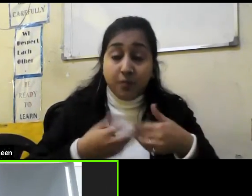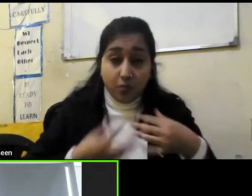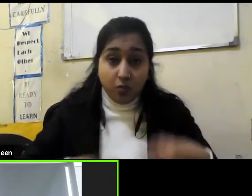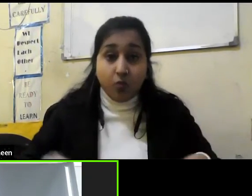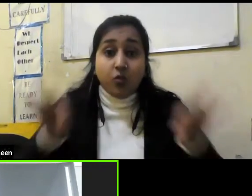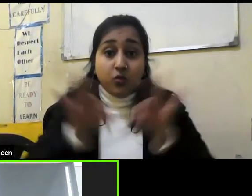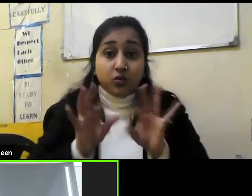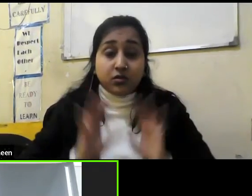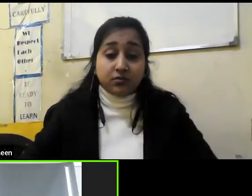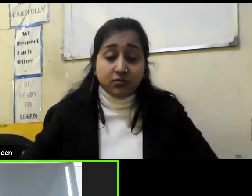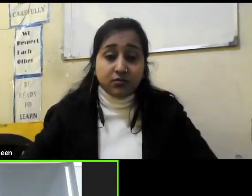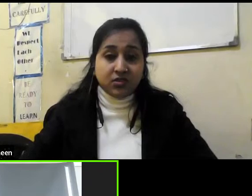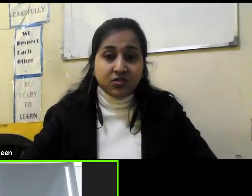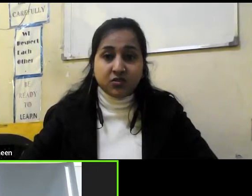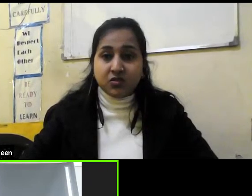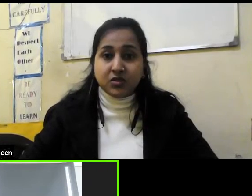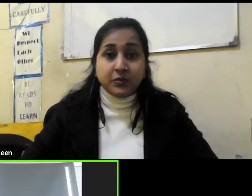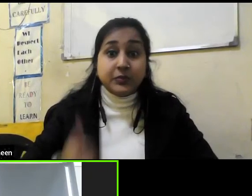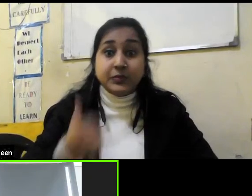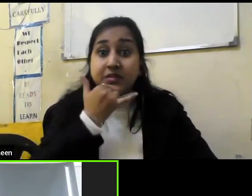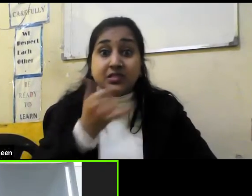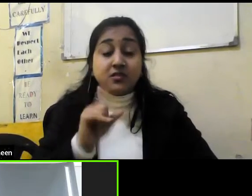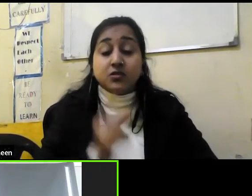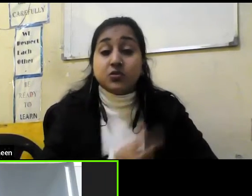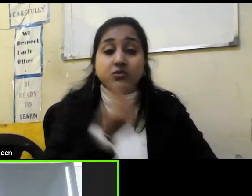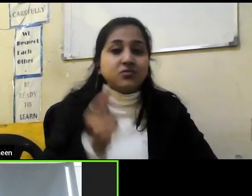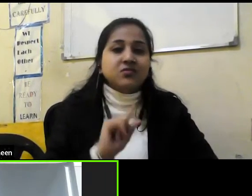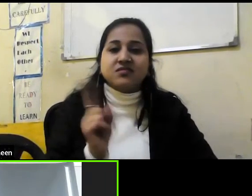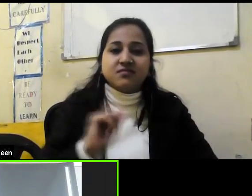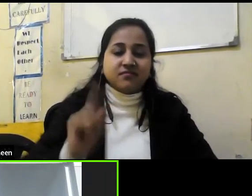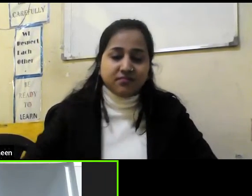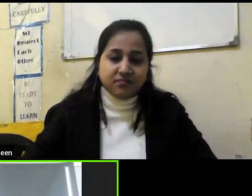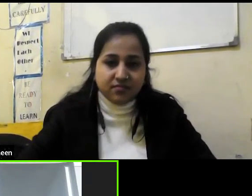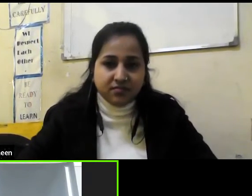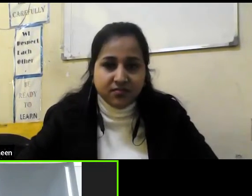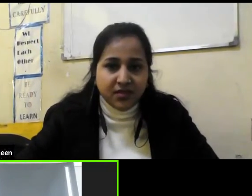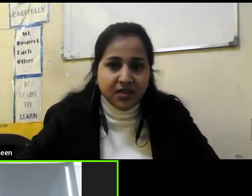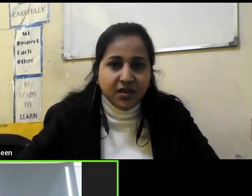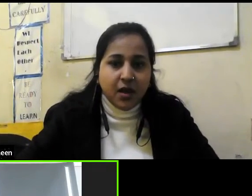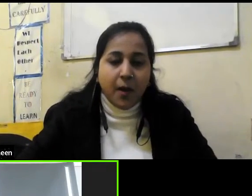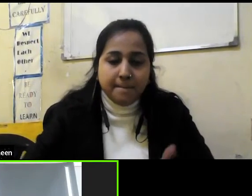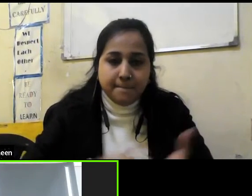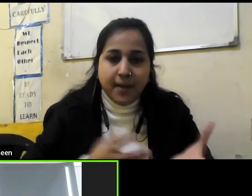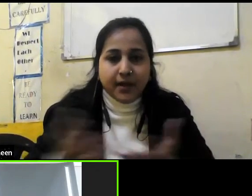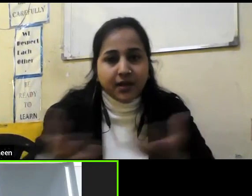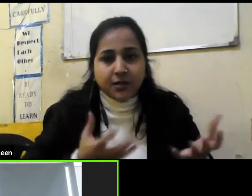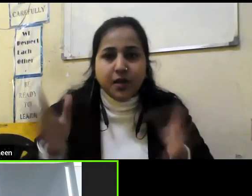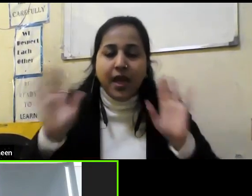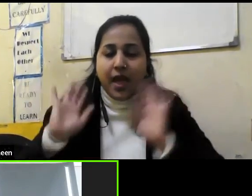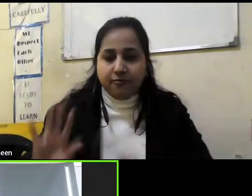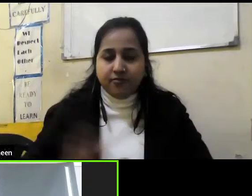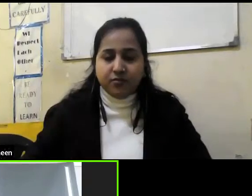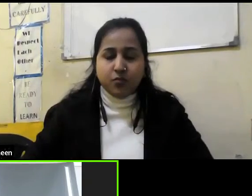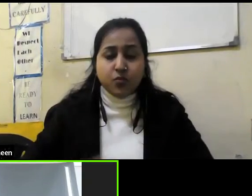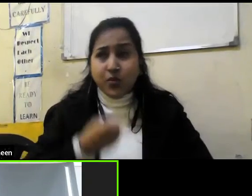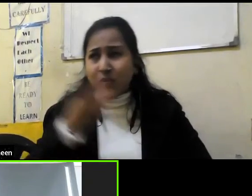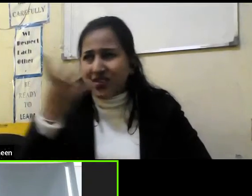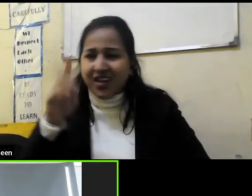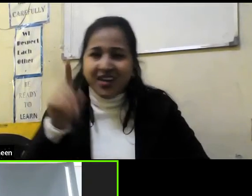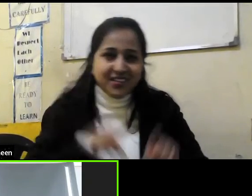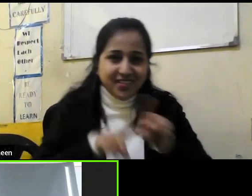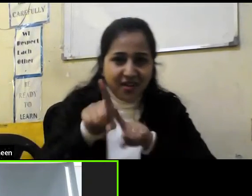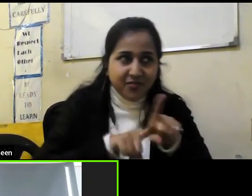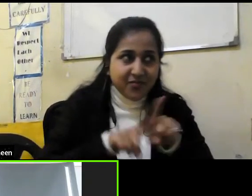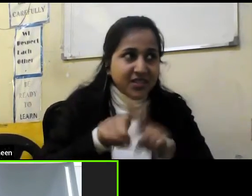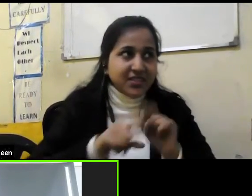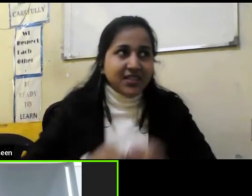बाद उसका मिसयूज नहीं होगा और वो बाजार में आ जाएगा. सो ऐसे काफी मैं एग्जांपल दे सकता हूं